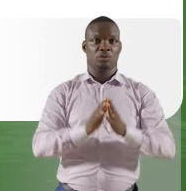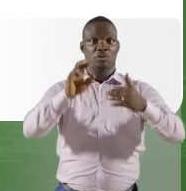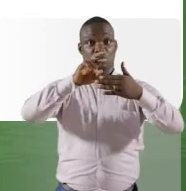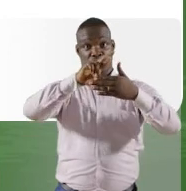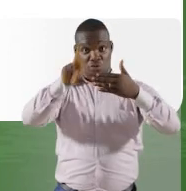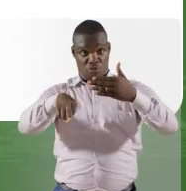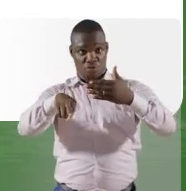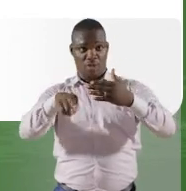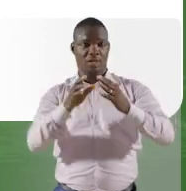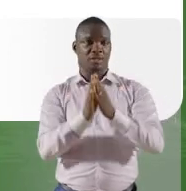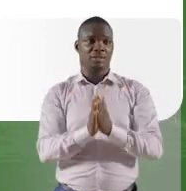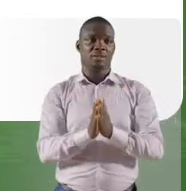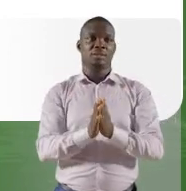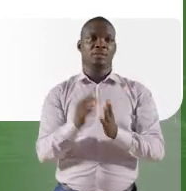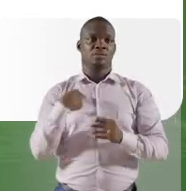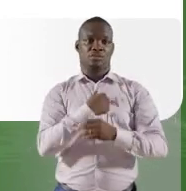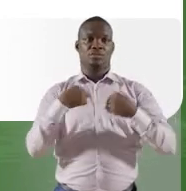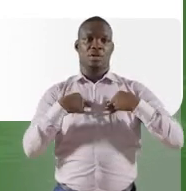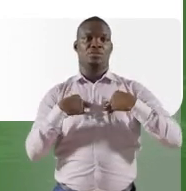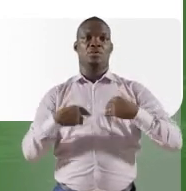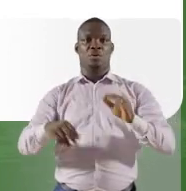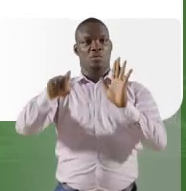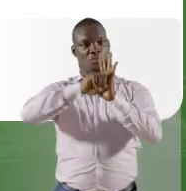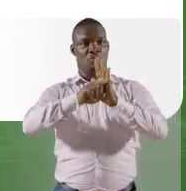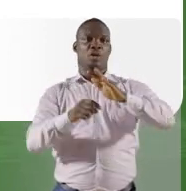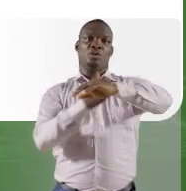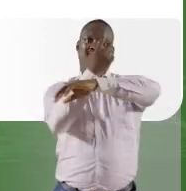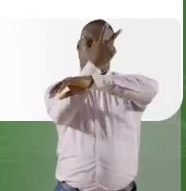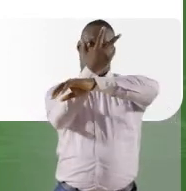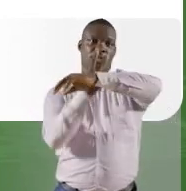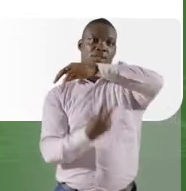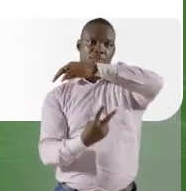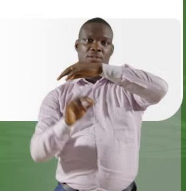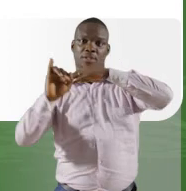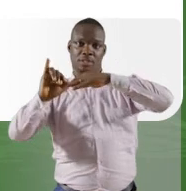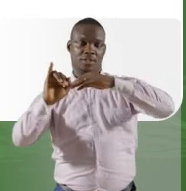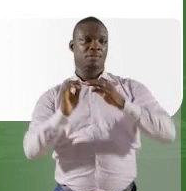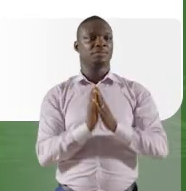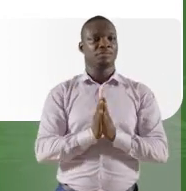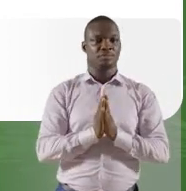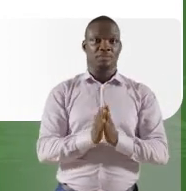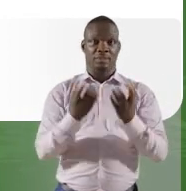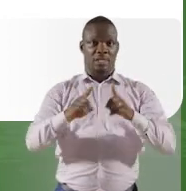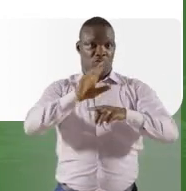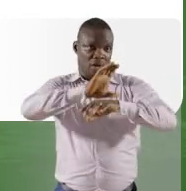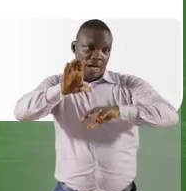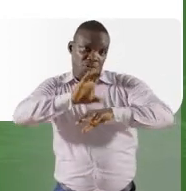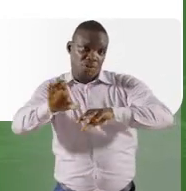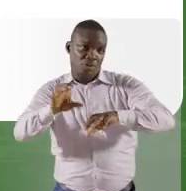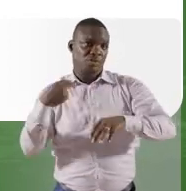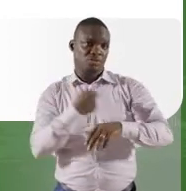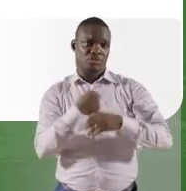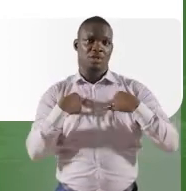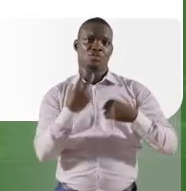Résultat donc, ça nous donne moins 3 demi de i. En calculant ce rapport, nous avons trouvé